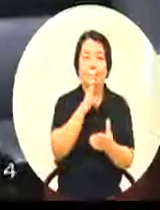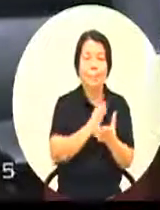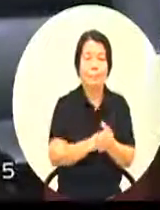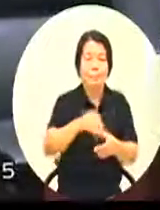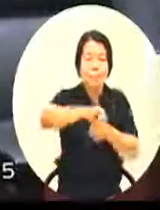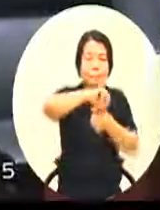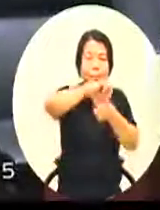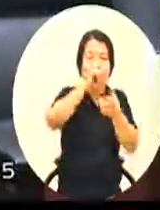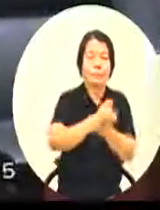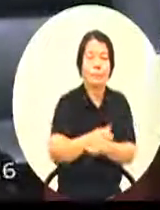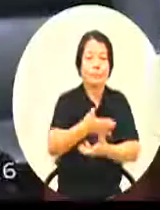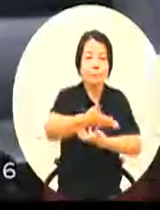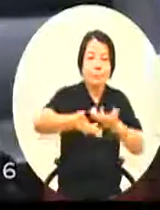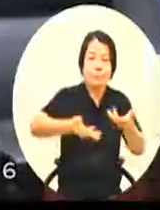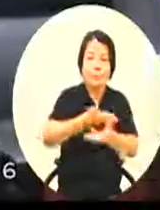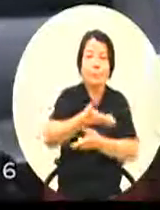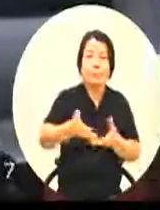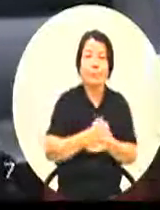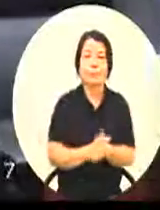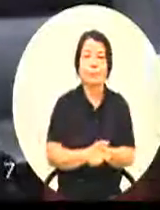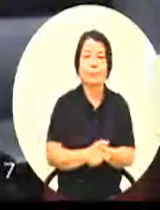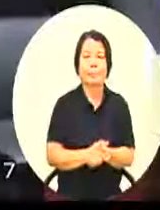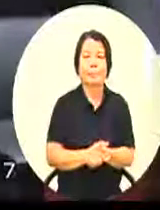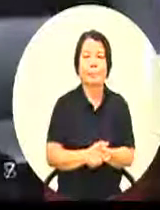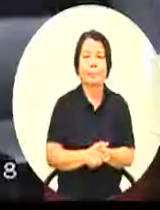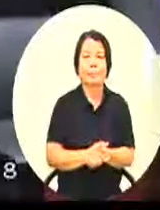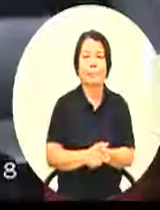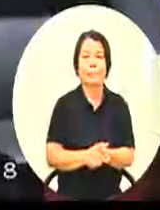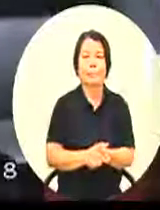些互动经济循环经济的